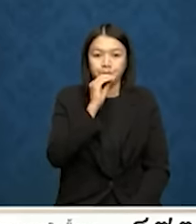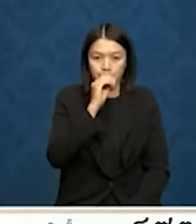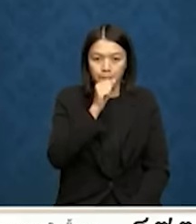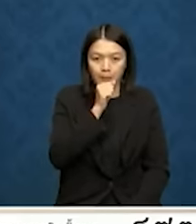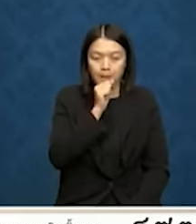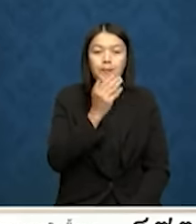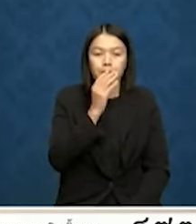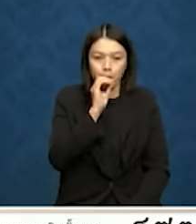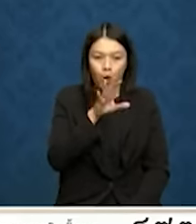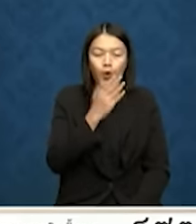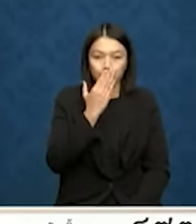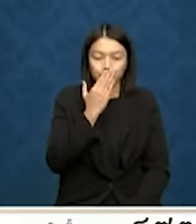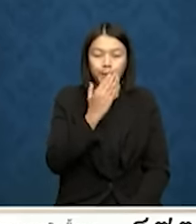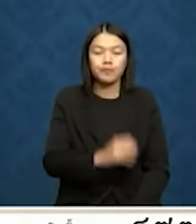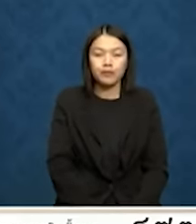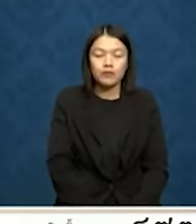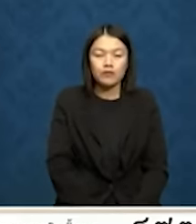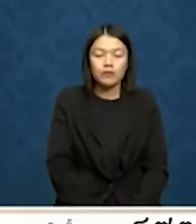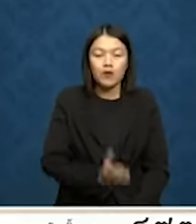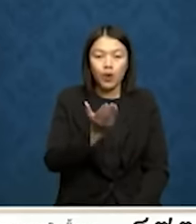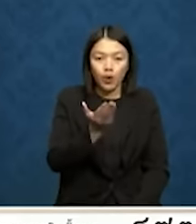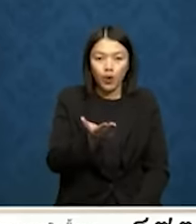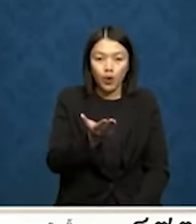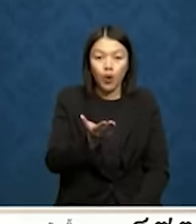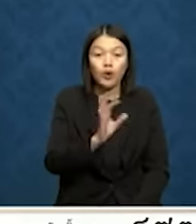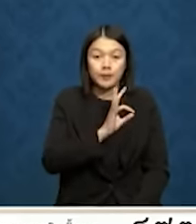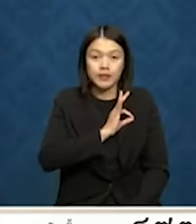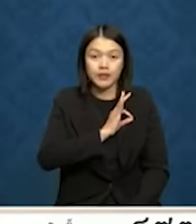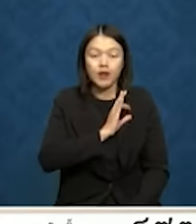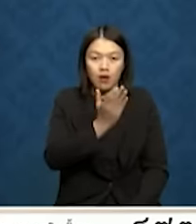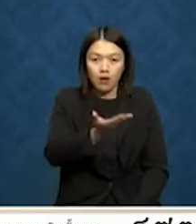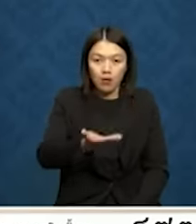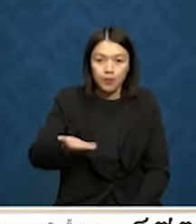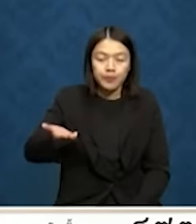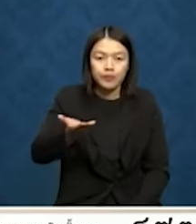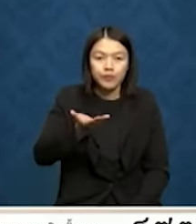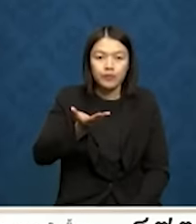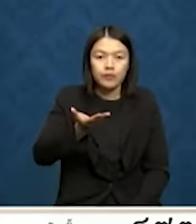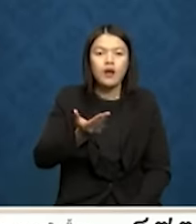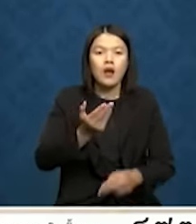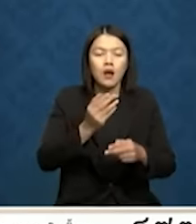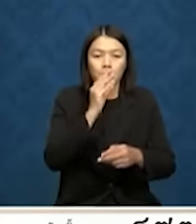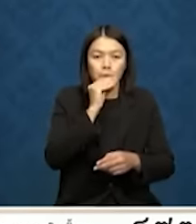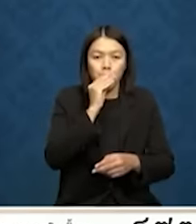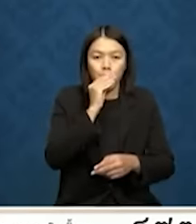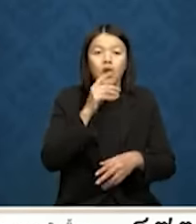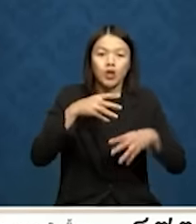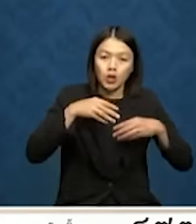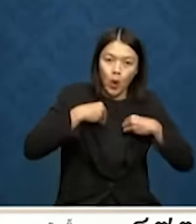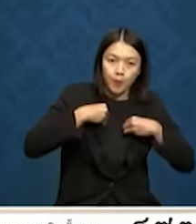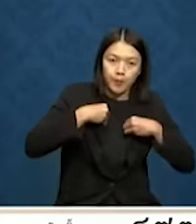ครับทั้งนี้ผมขอความกรุณาจากท่านสมาชิกครับกรุณาใช้คำพูดว่าเห็นช